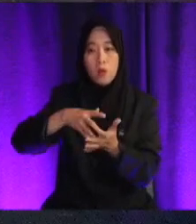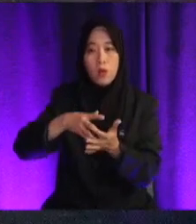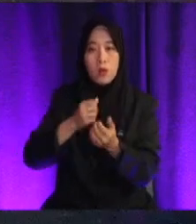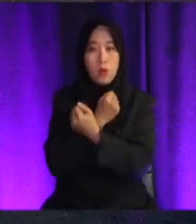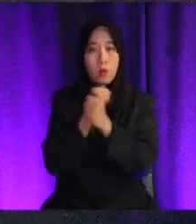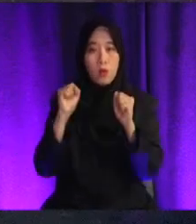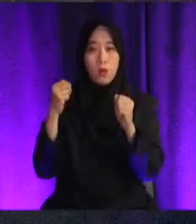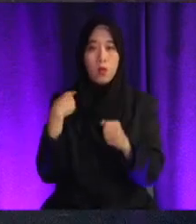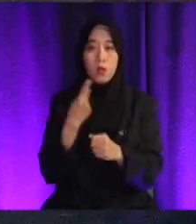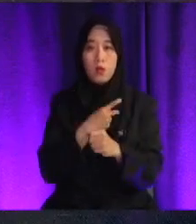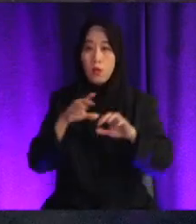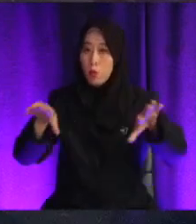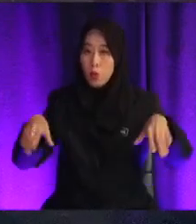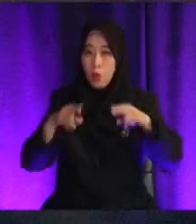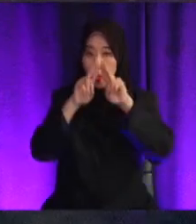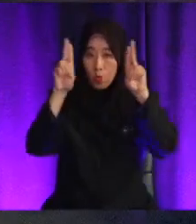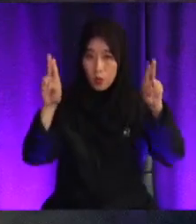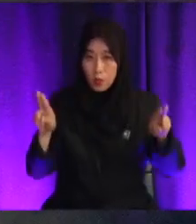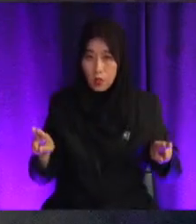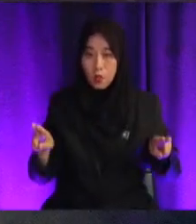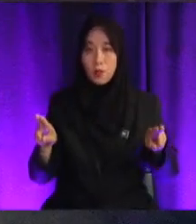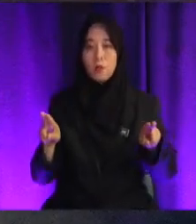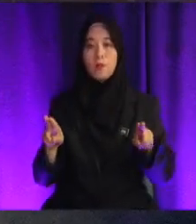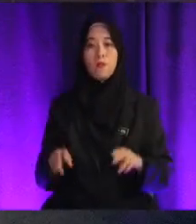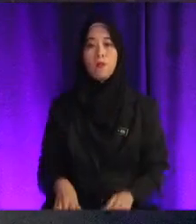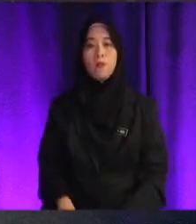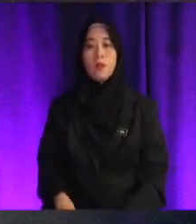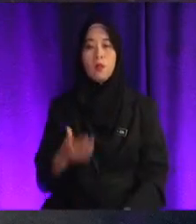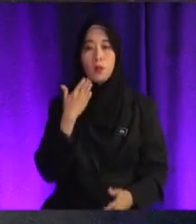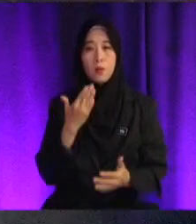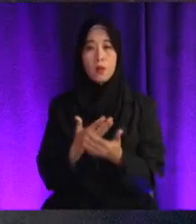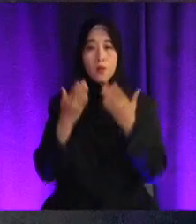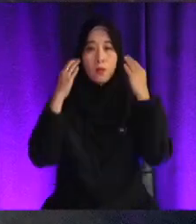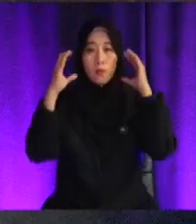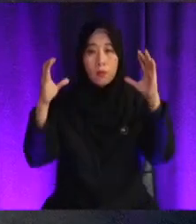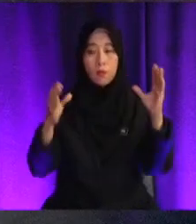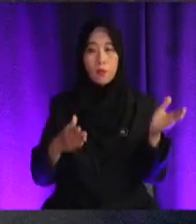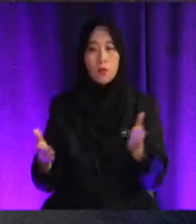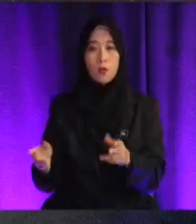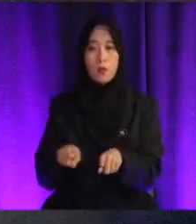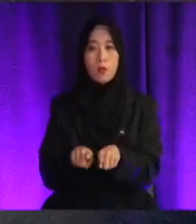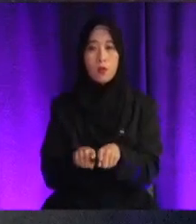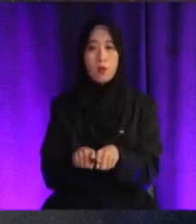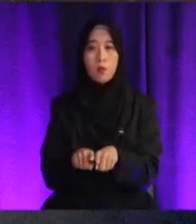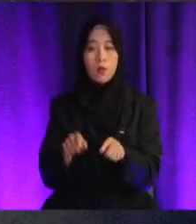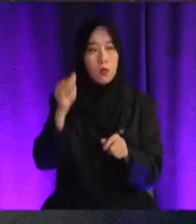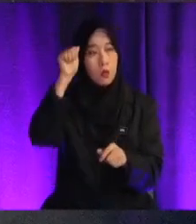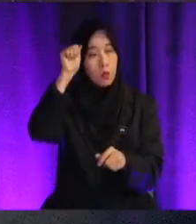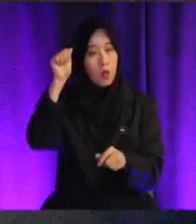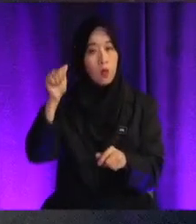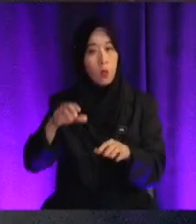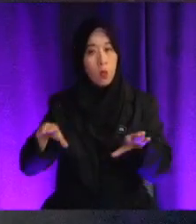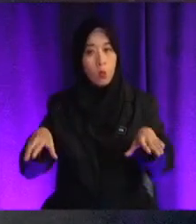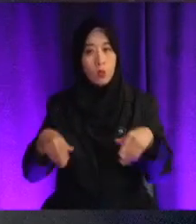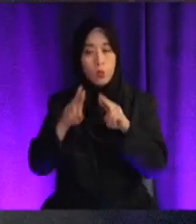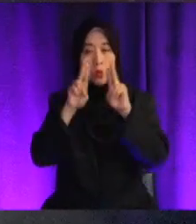buat pengujian, jom. Mari kita. Okey, baik. Cikgu boleh ke sini, cikgu. Okey, saya pergi ya. Inilah yang cikgu katakan tadi